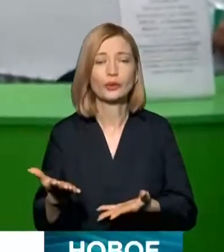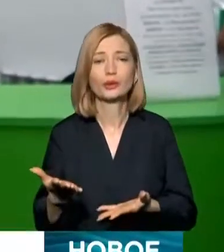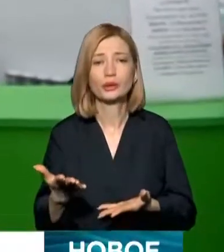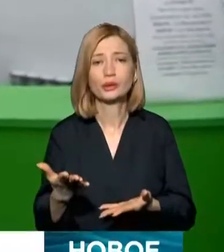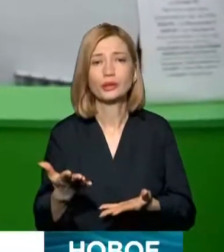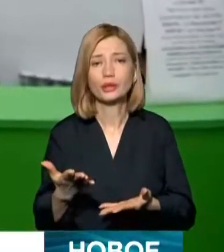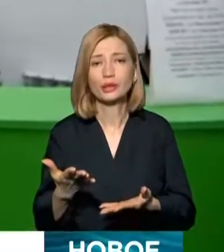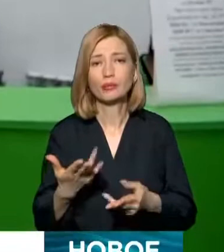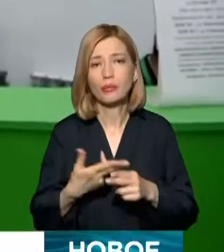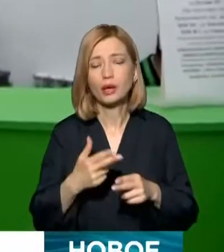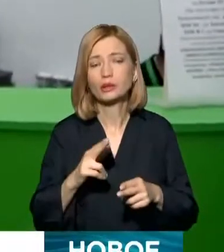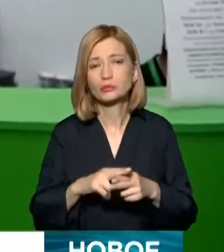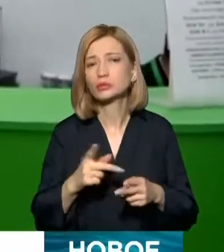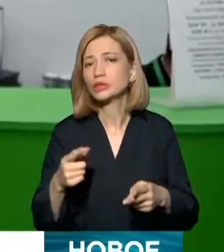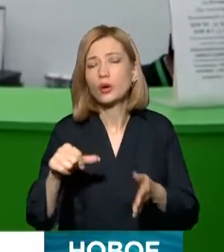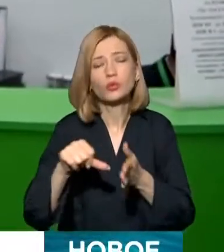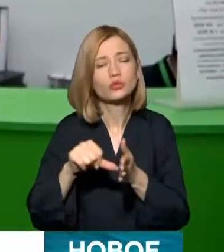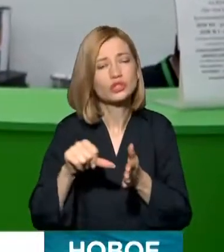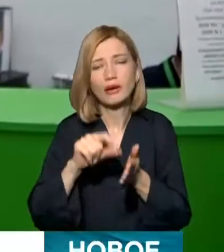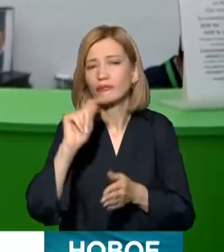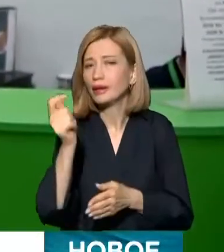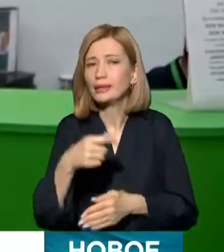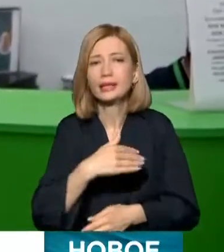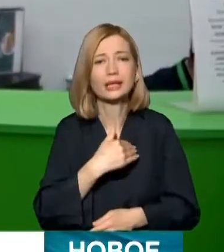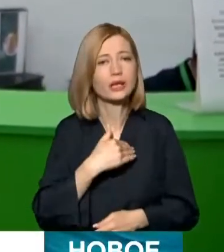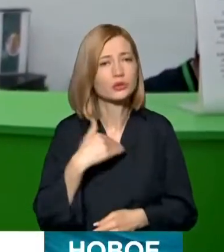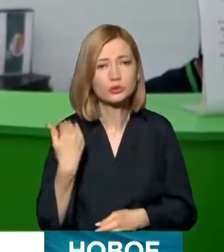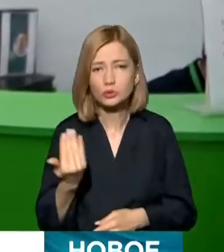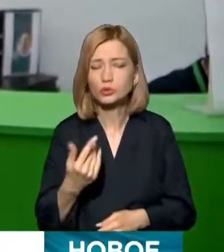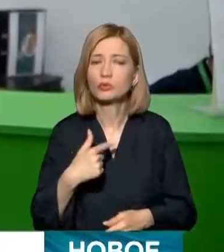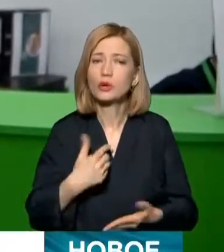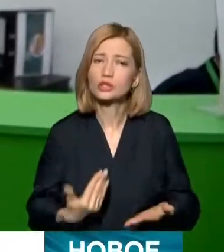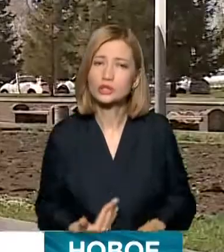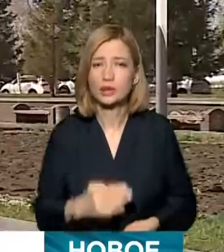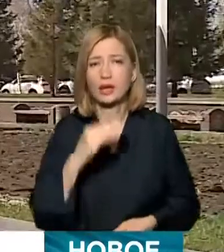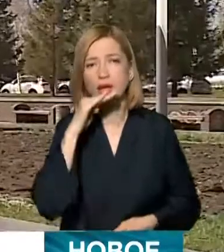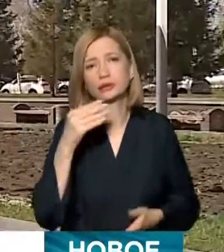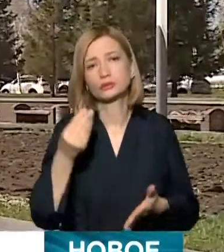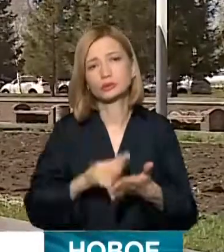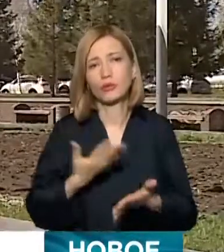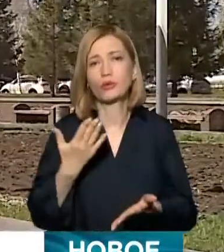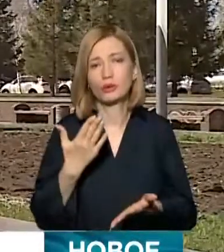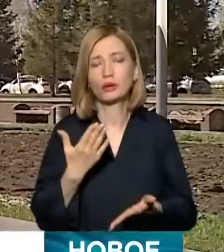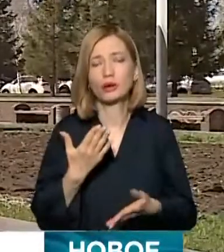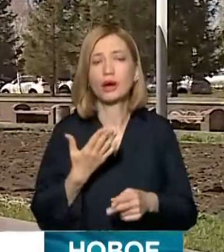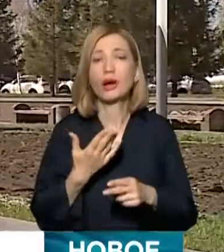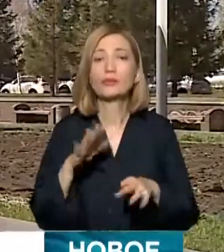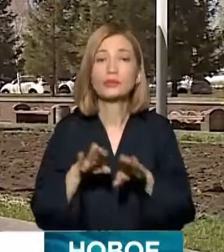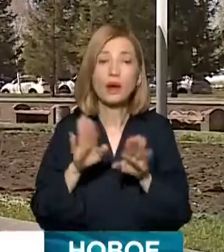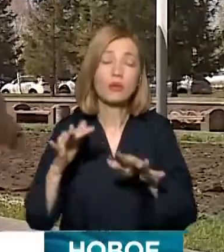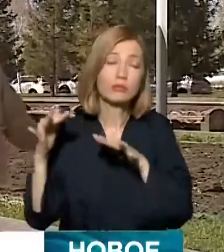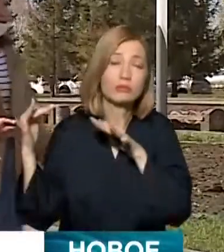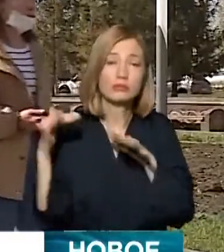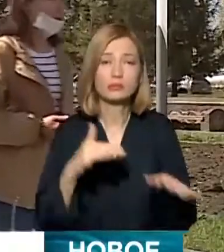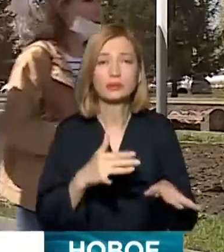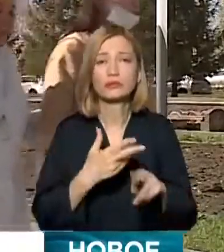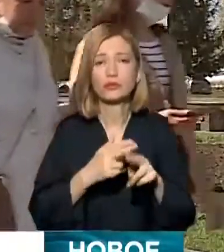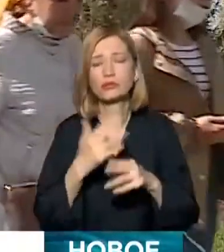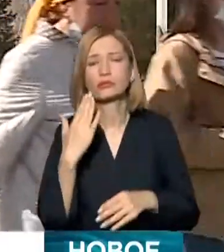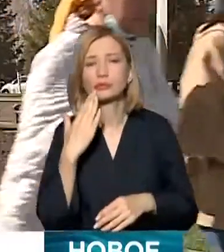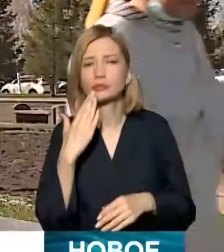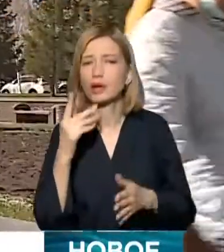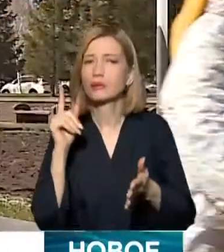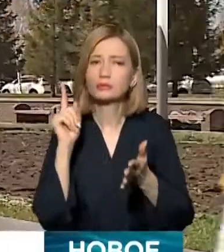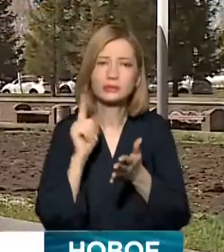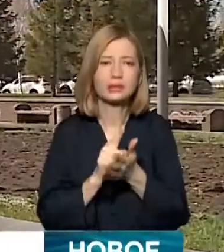участвовать не совсем в этом всем хочется. Жизнь самая дорогая, что у нас есть. Наплыв такого потока мигрантов, считают эксперты,